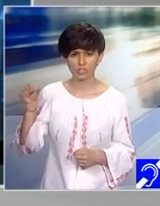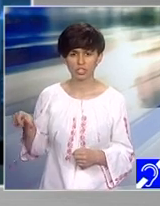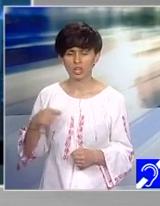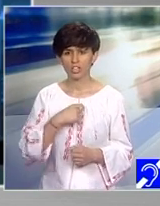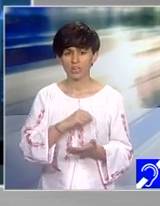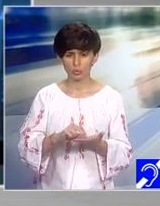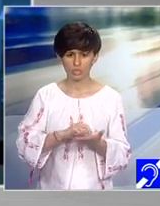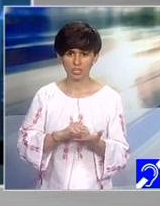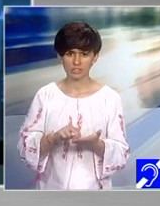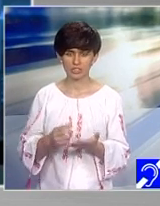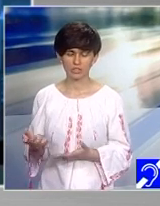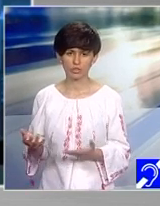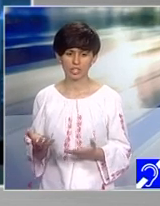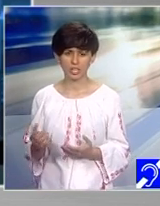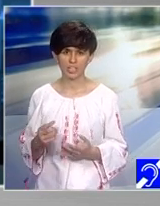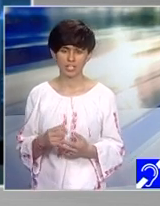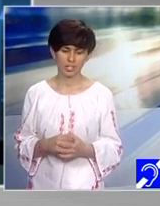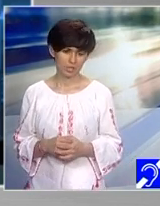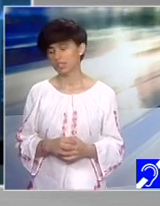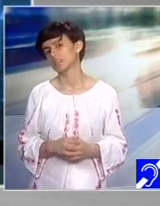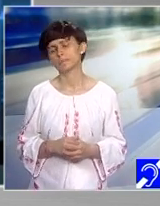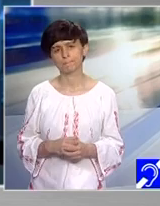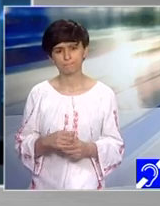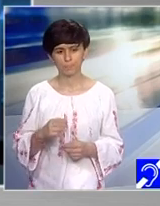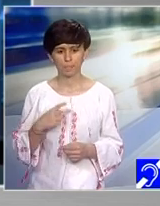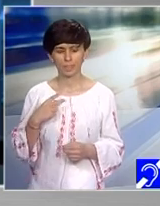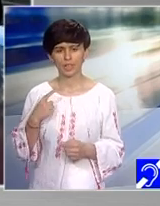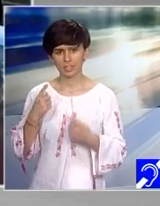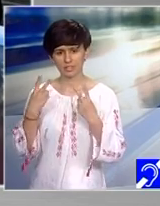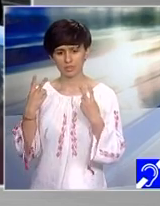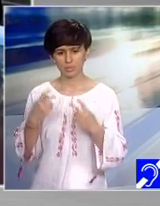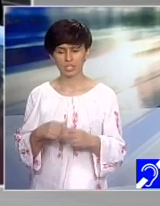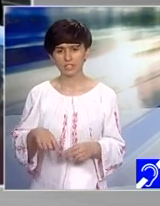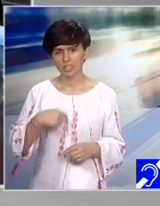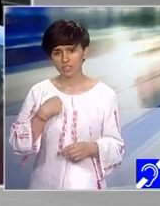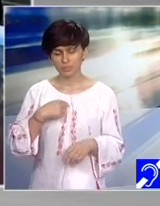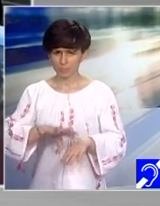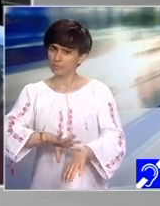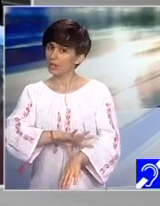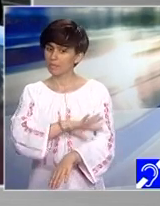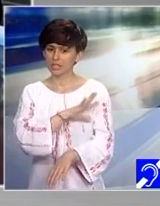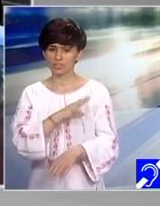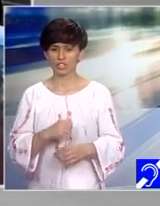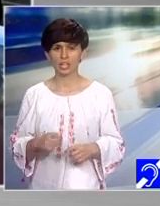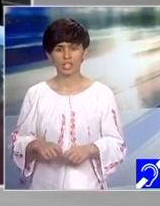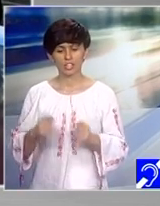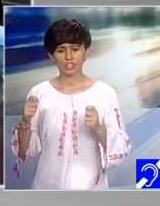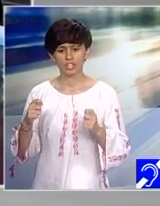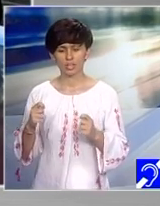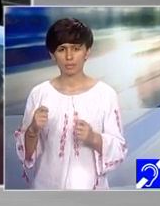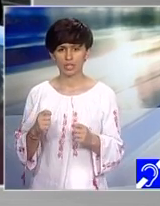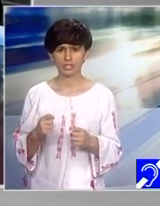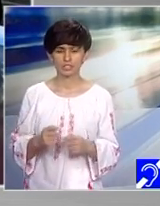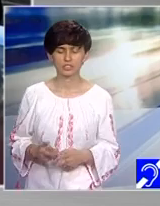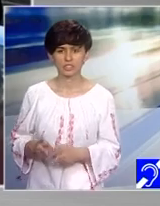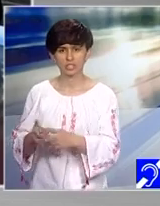de mult. Și pe noi ne-a impresionat și ne-a deschis în primul rând o